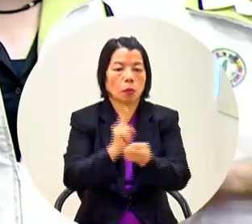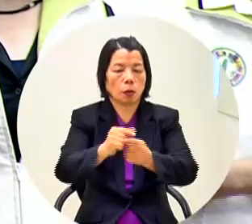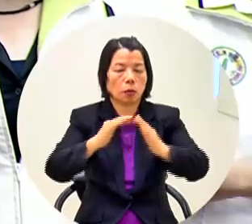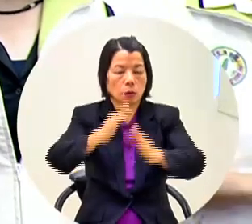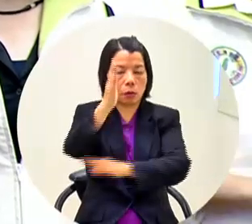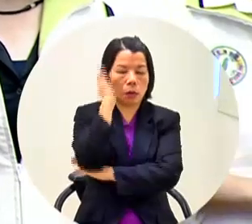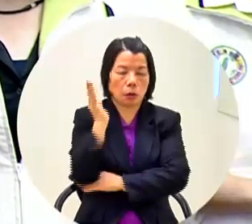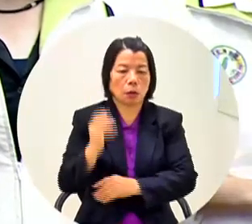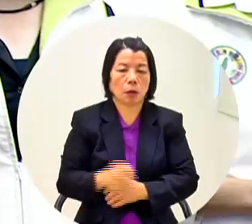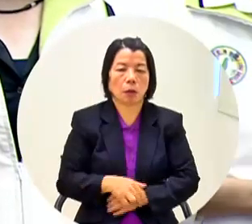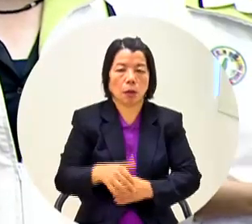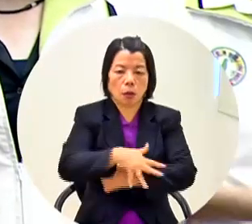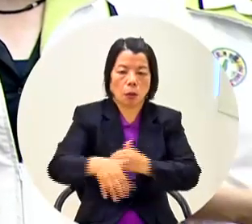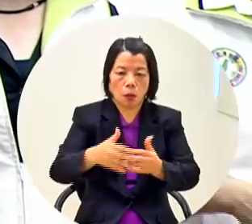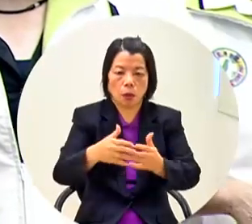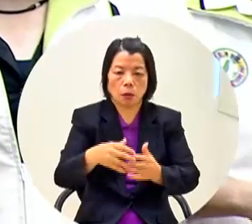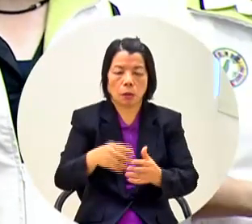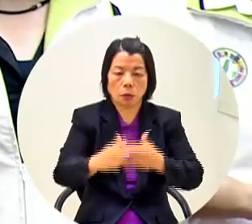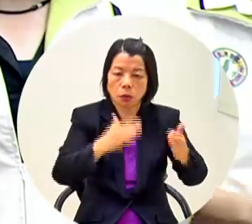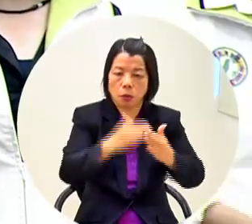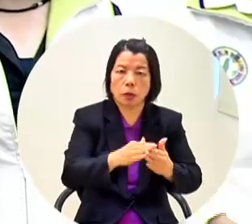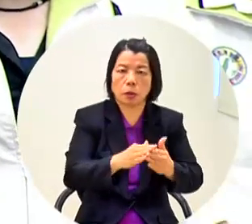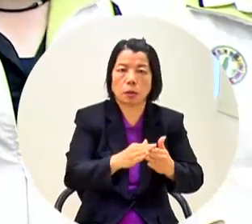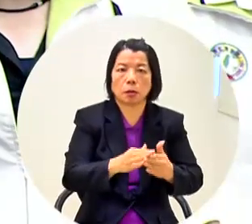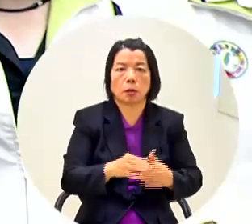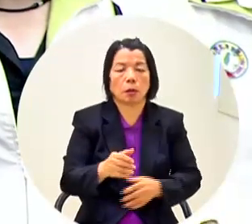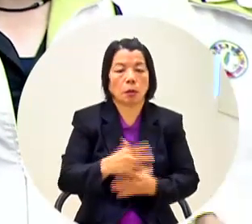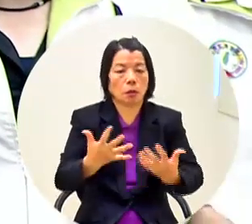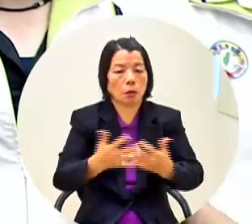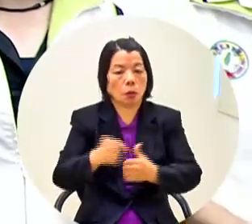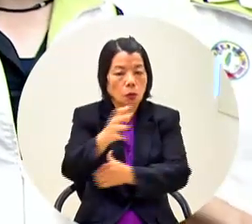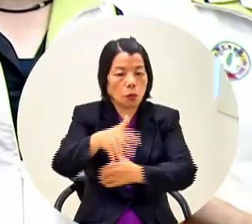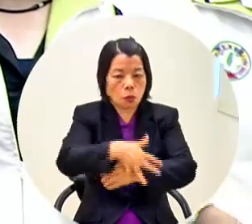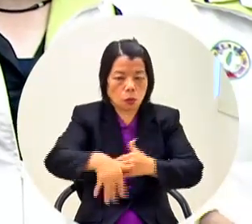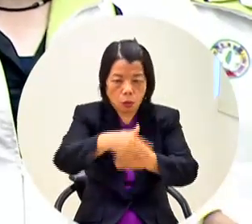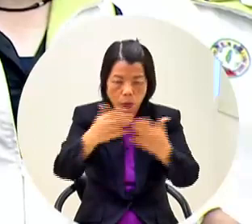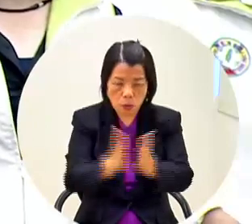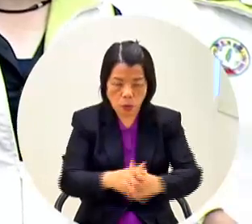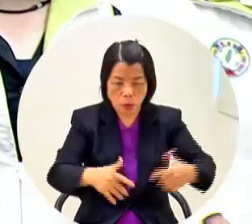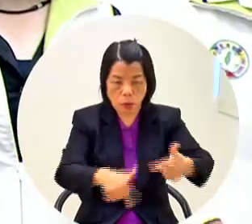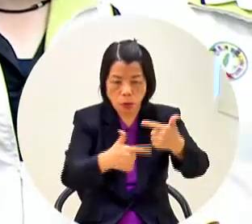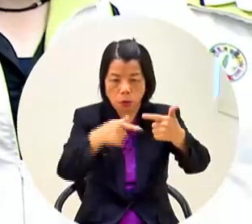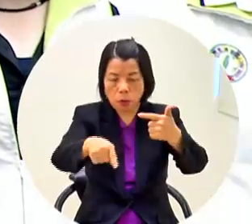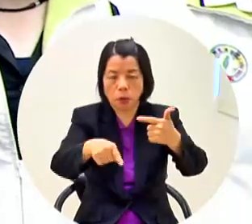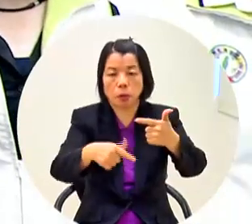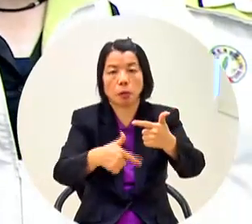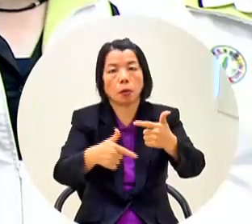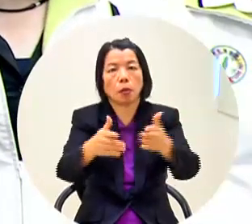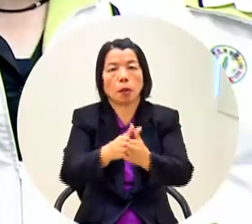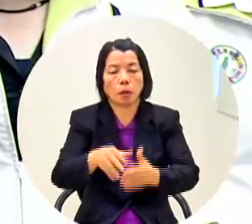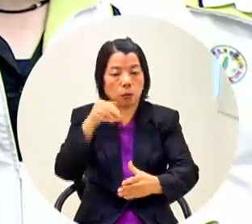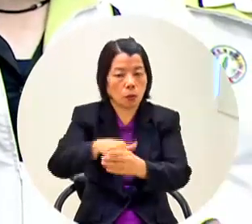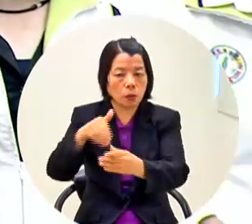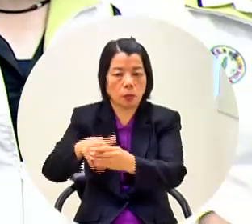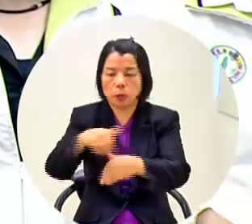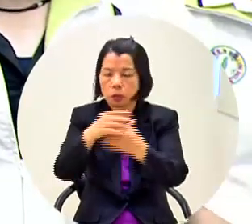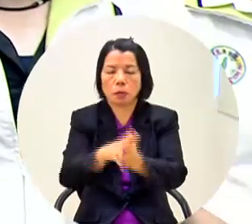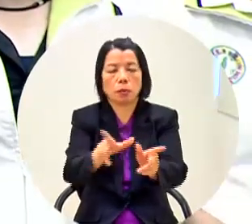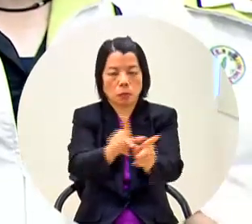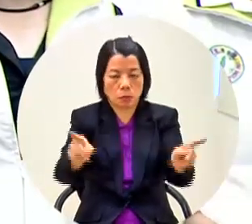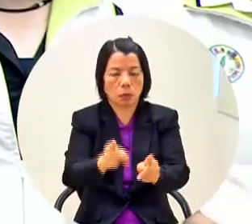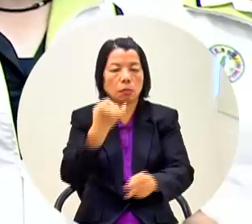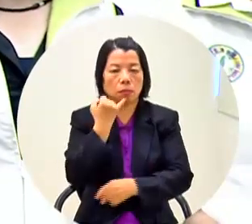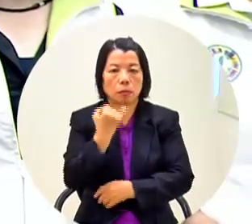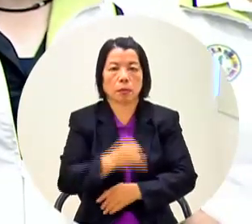辖的机关、学校、空间，任何需要出借在6月6号投票这件事情空间借用上面，你承